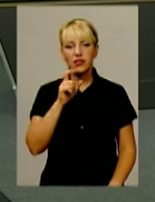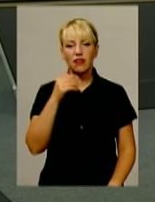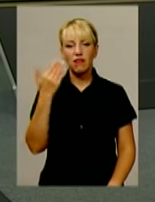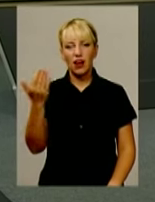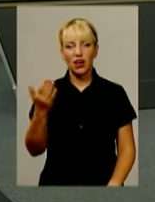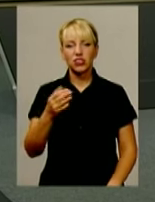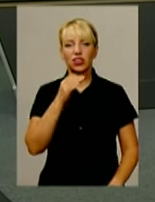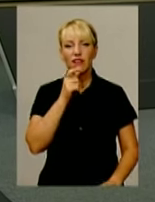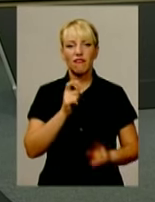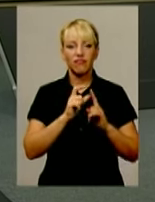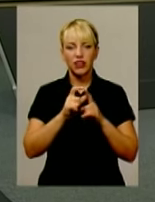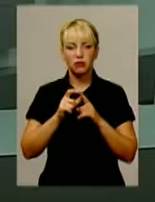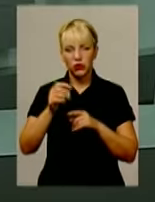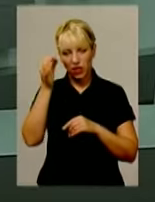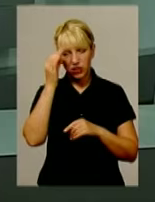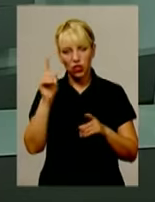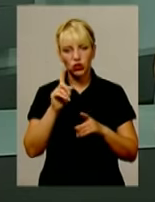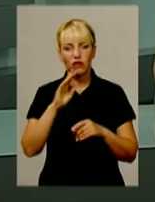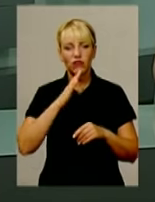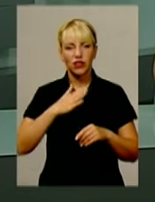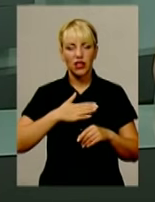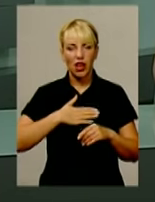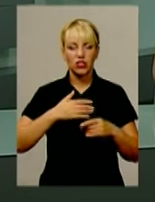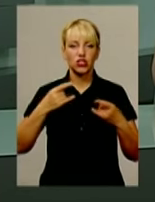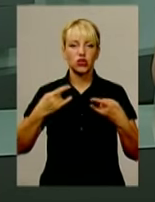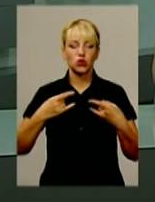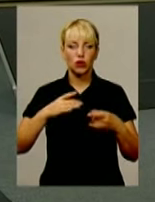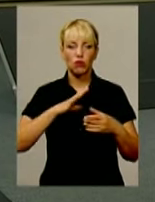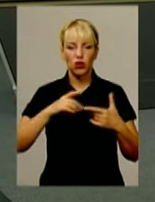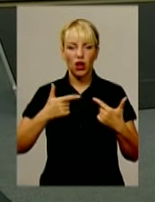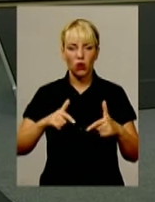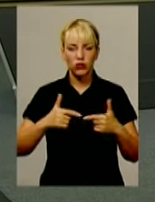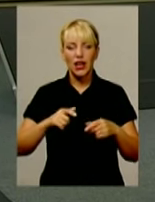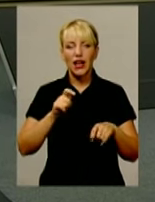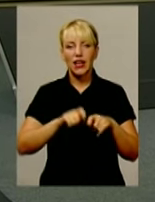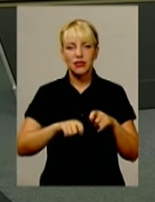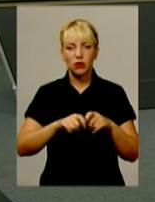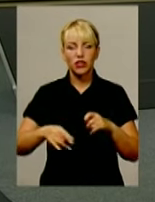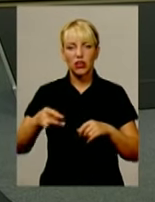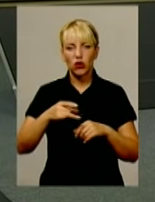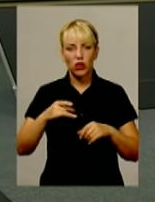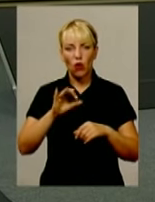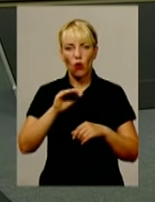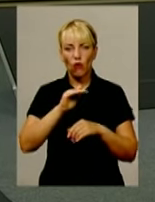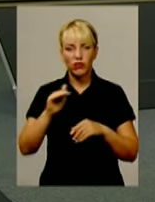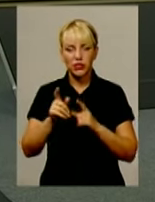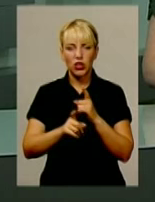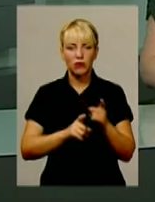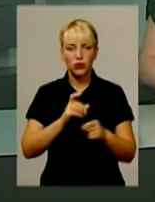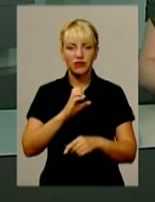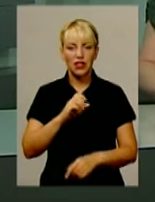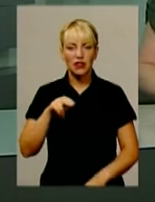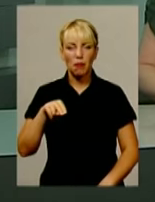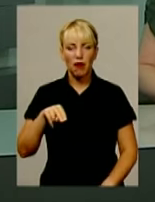відповіді. Глядачам нашим нагадаю, що в нашій студії була гостя, експерт Хмельницького регіонального офісу реформ Світлана Павлишина.